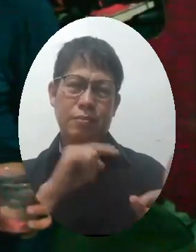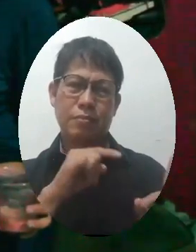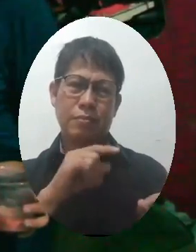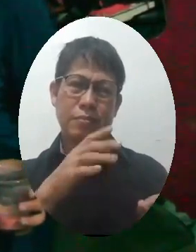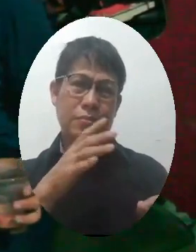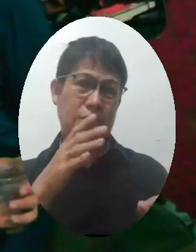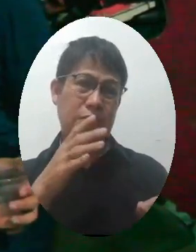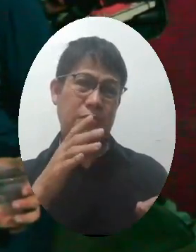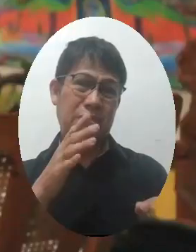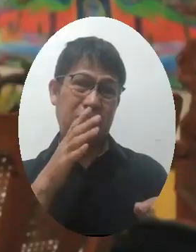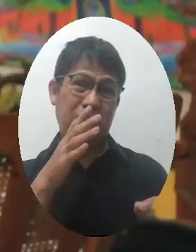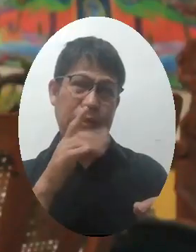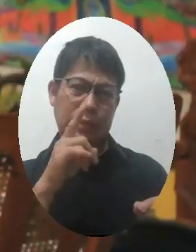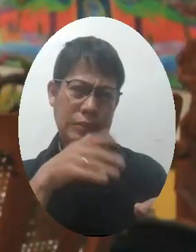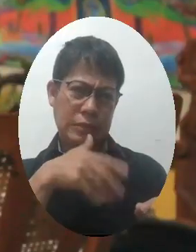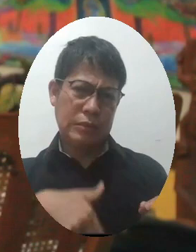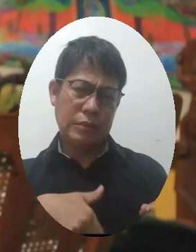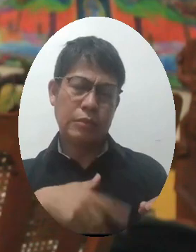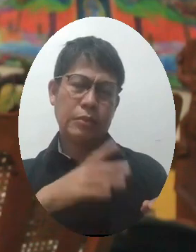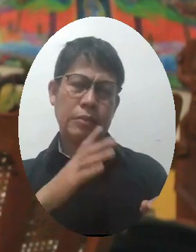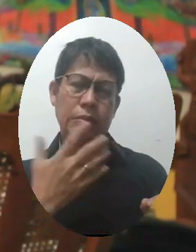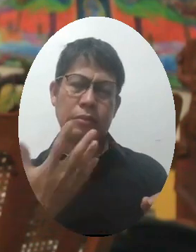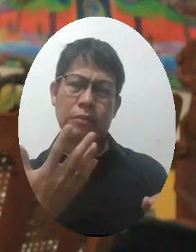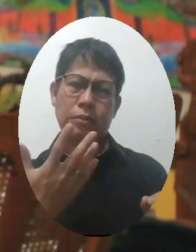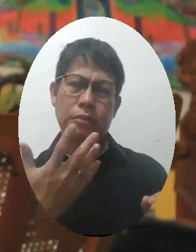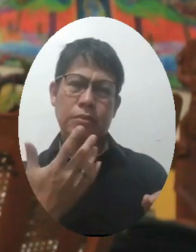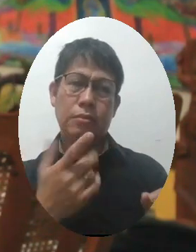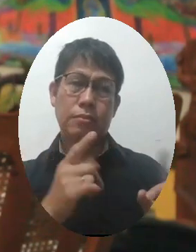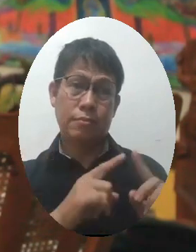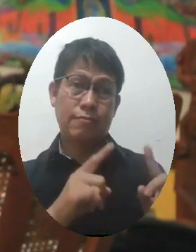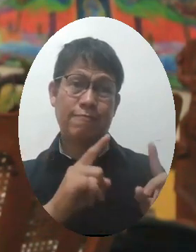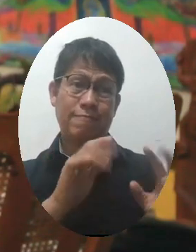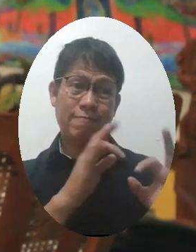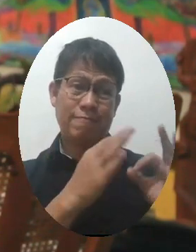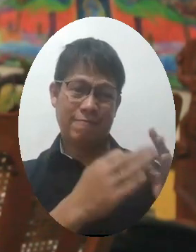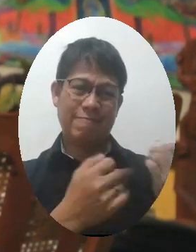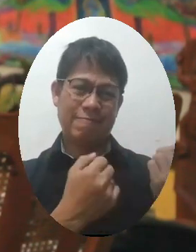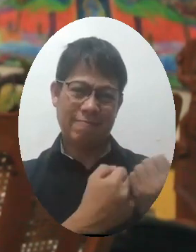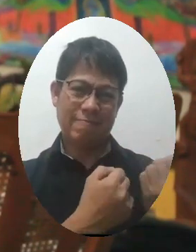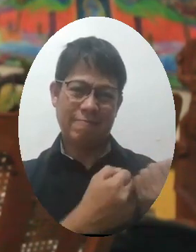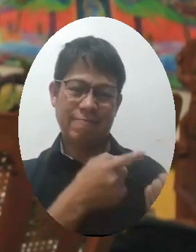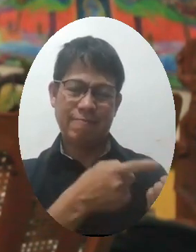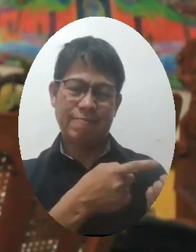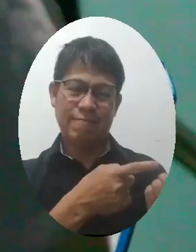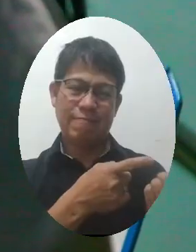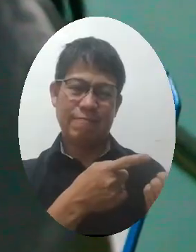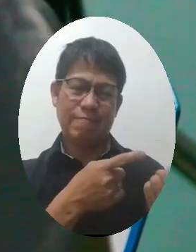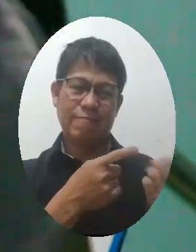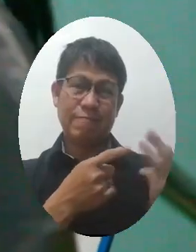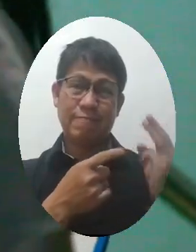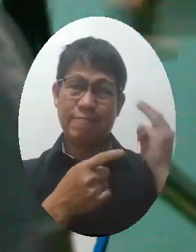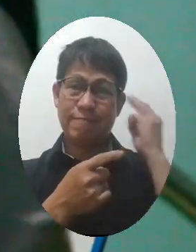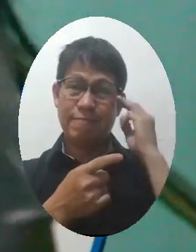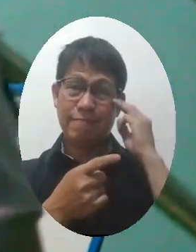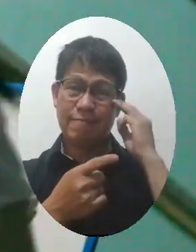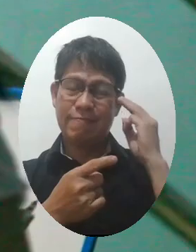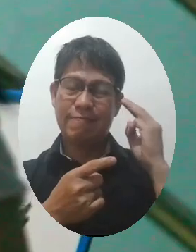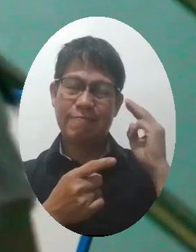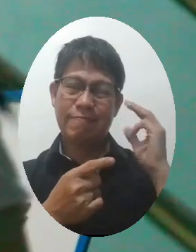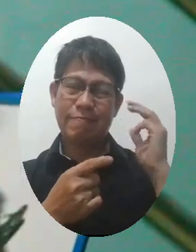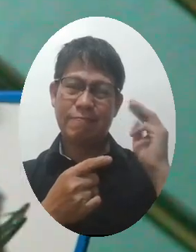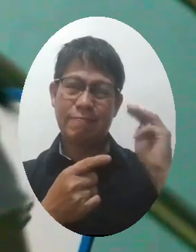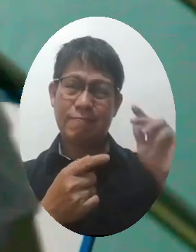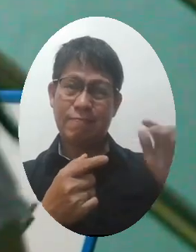Solo parent man si Carmela. Kasama naman niya ang buong pamilya sa pag-aaruga kay Mateo.